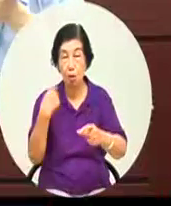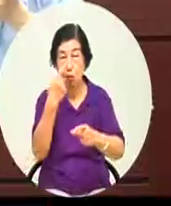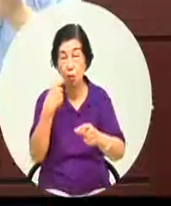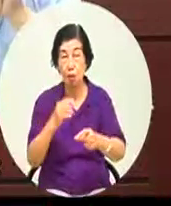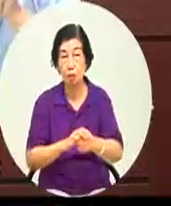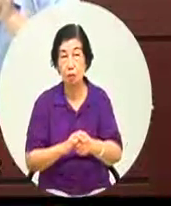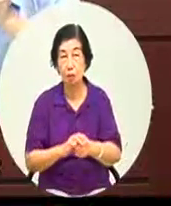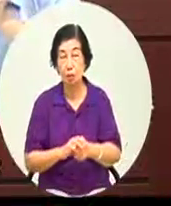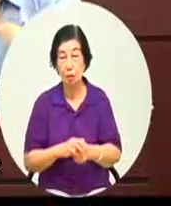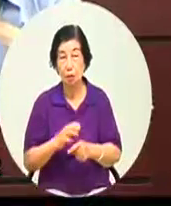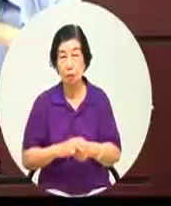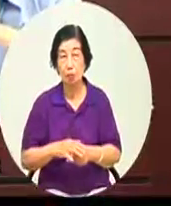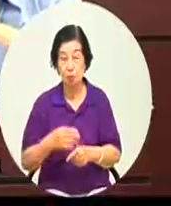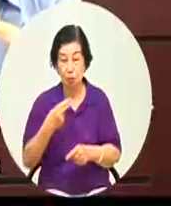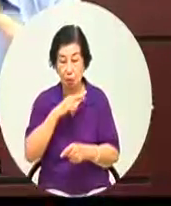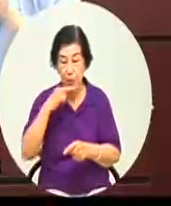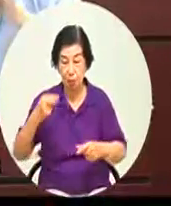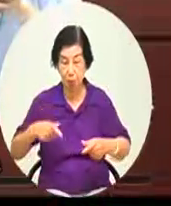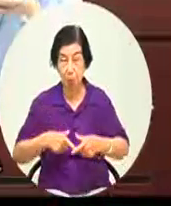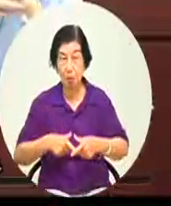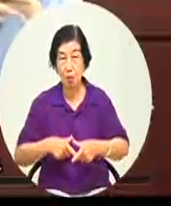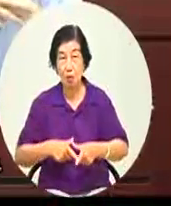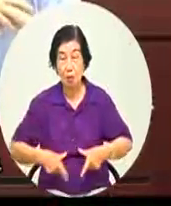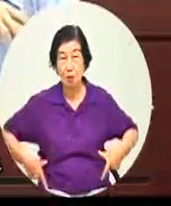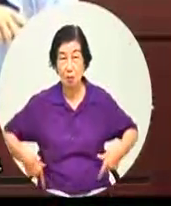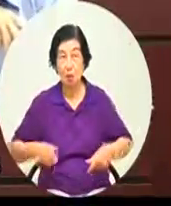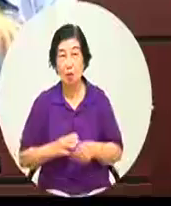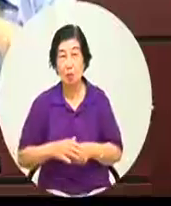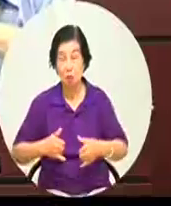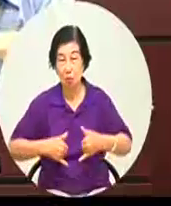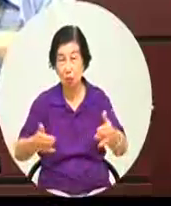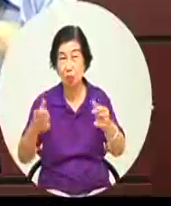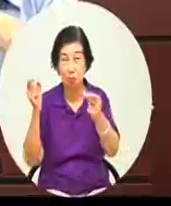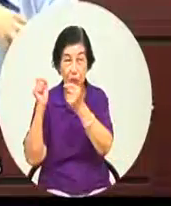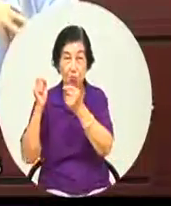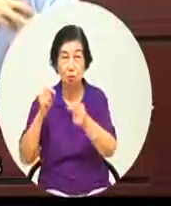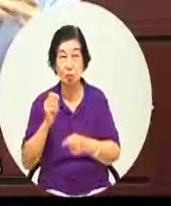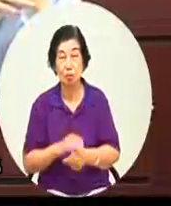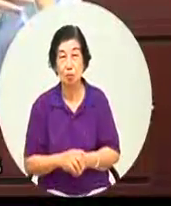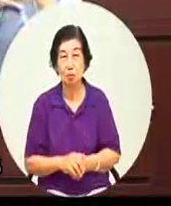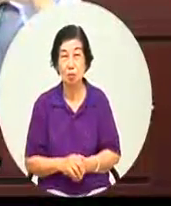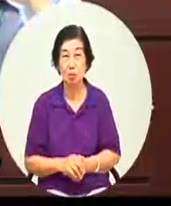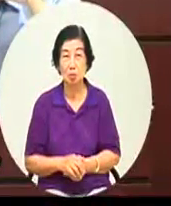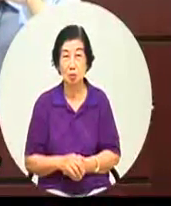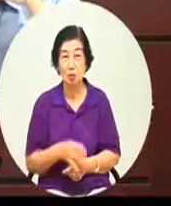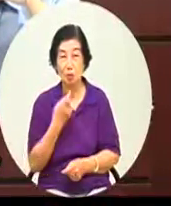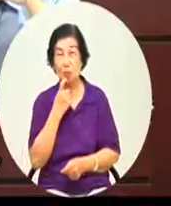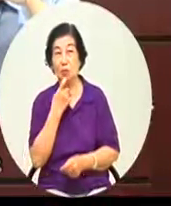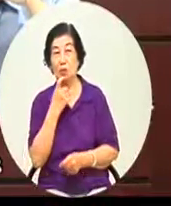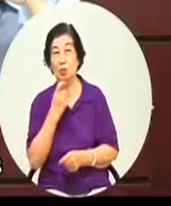路短嘛，英雄路很短嘛， 英雄 路有多长，你知道吗？ 啊，英雄路大概我猜大概